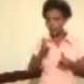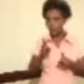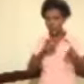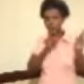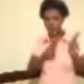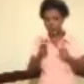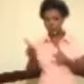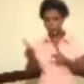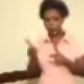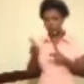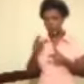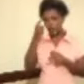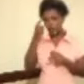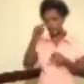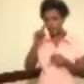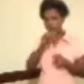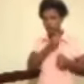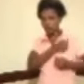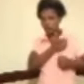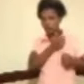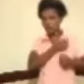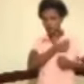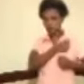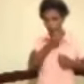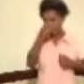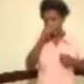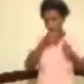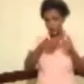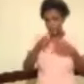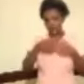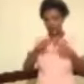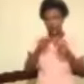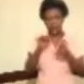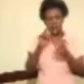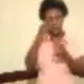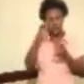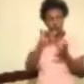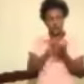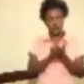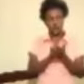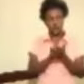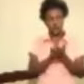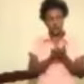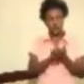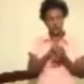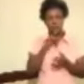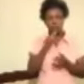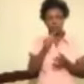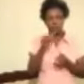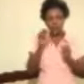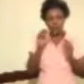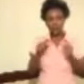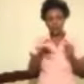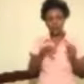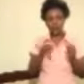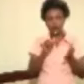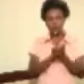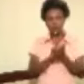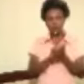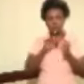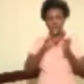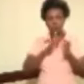progressif, d'abord des soldats, parce qu'il ne faut pas oublier qu'il y a des soldats, des policiers, et parallèlement, pour nous consolider la police